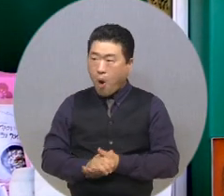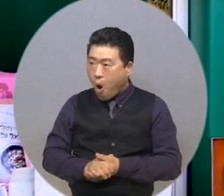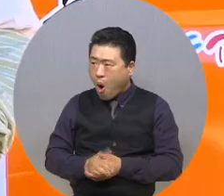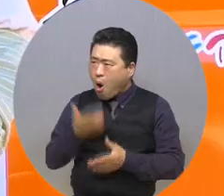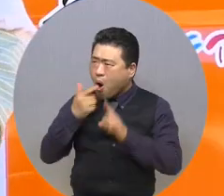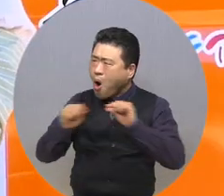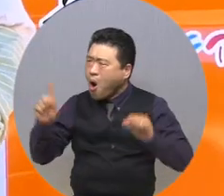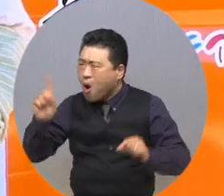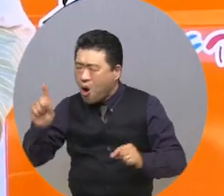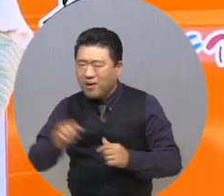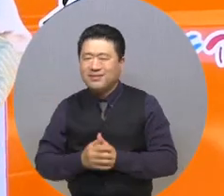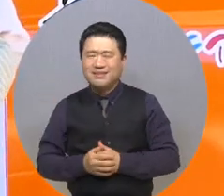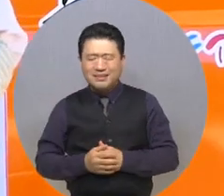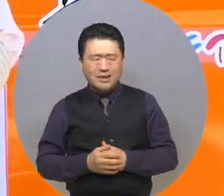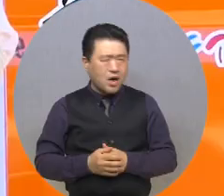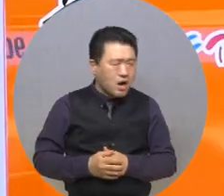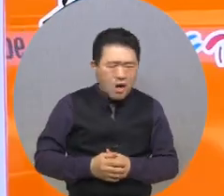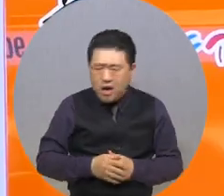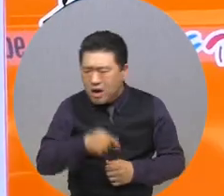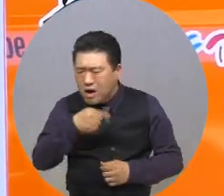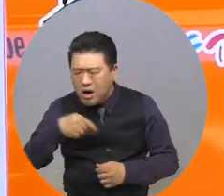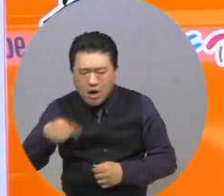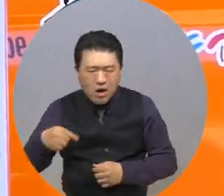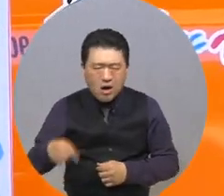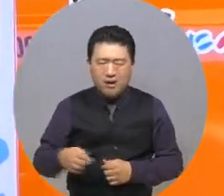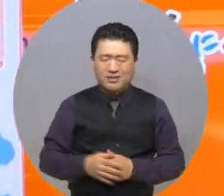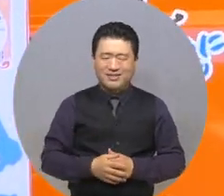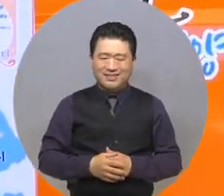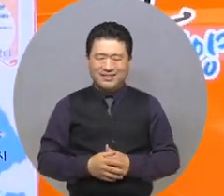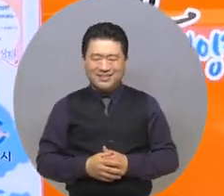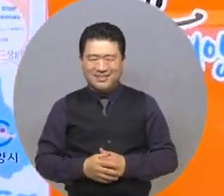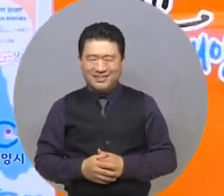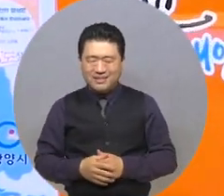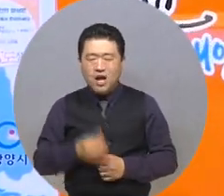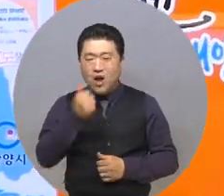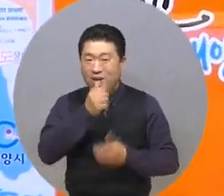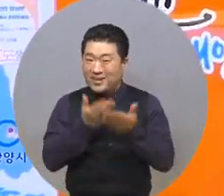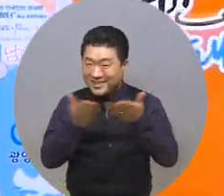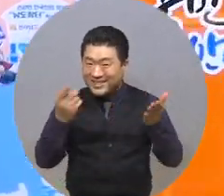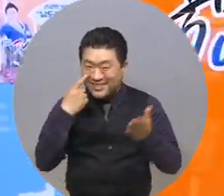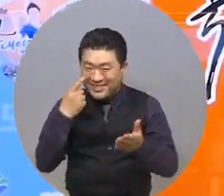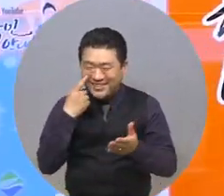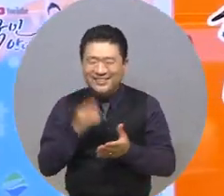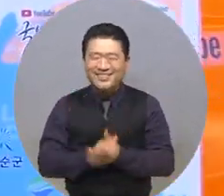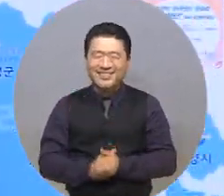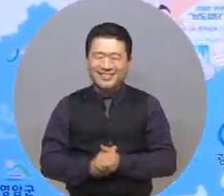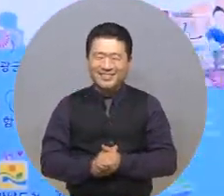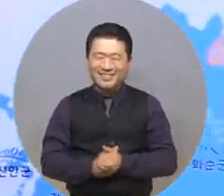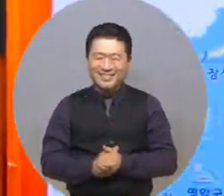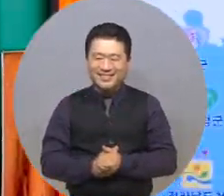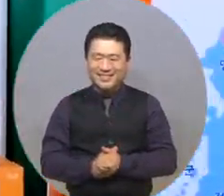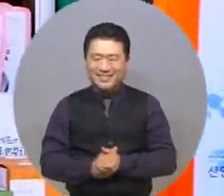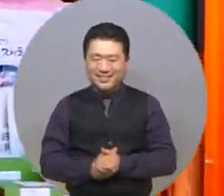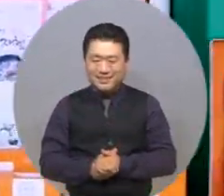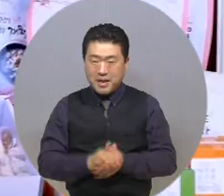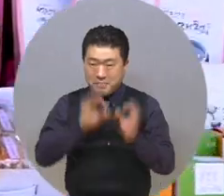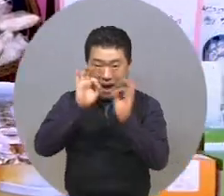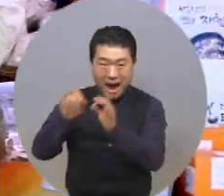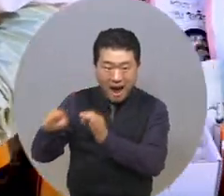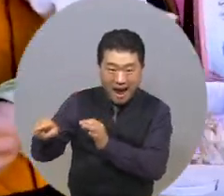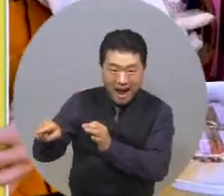없다? 자, 근데 이게 뭔지 제가 조금 소개해 올리도록 하겠습니다. 자, 먼저 여기를